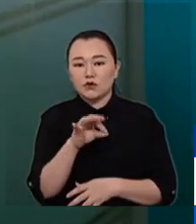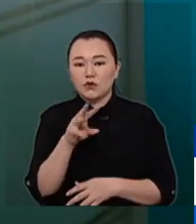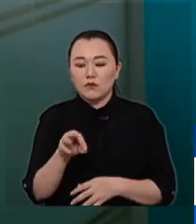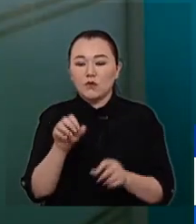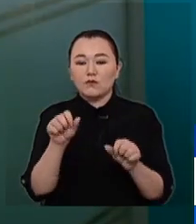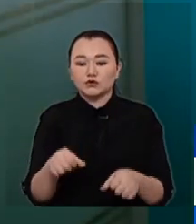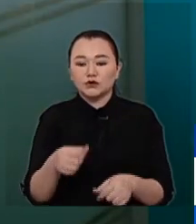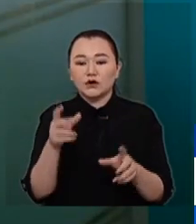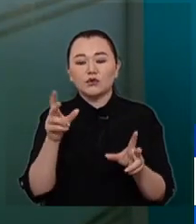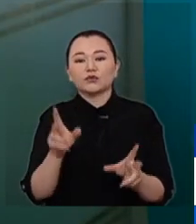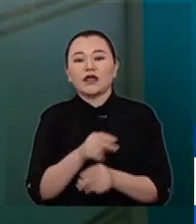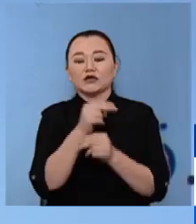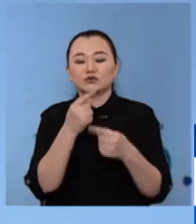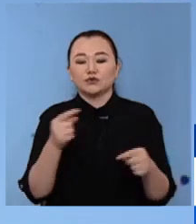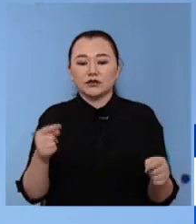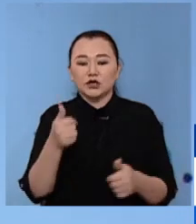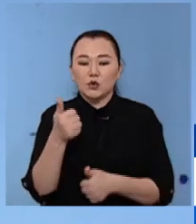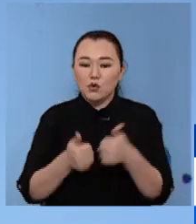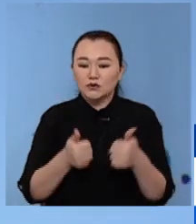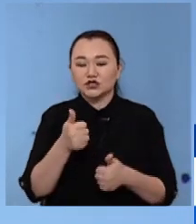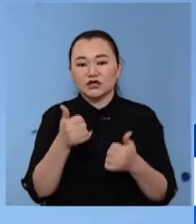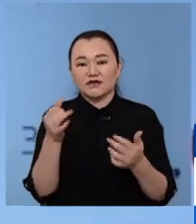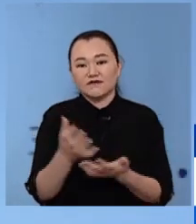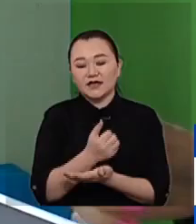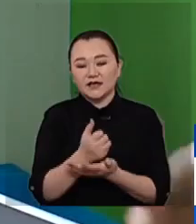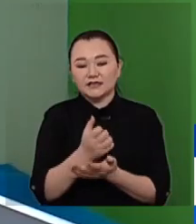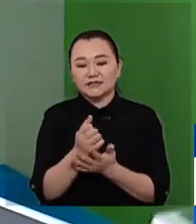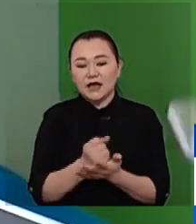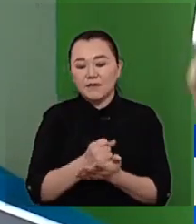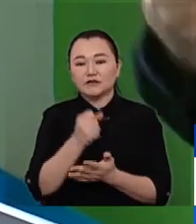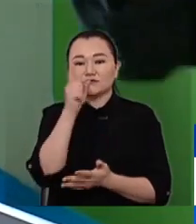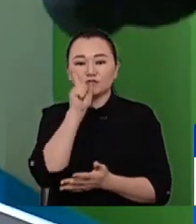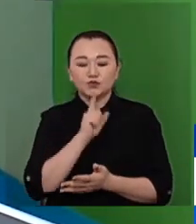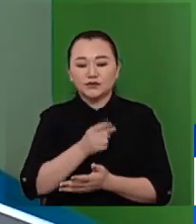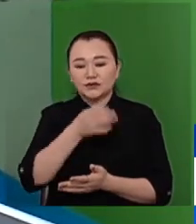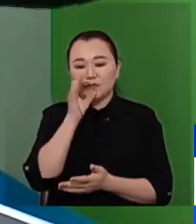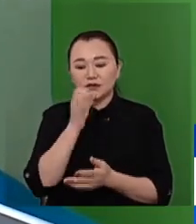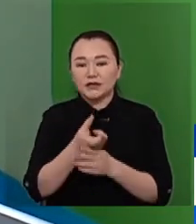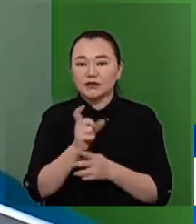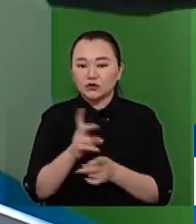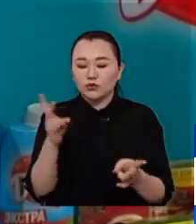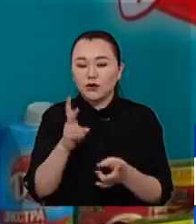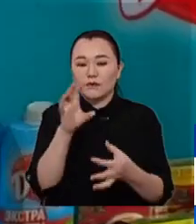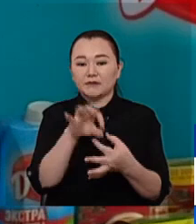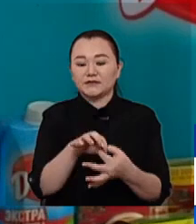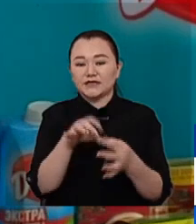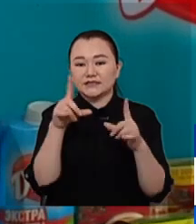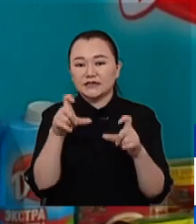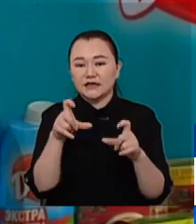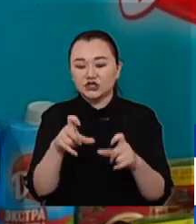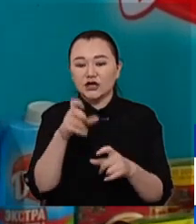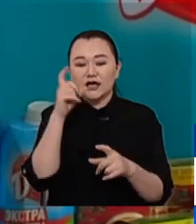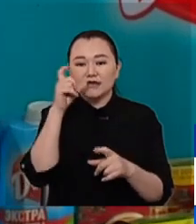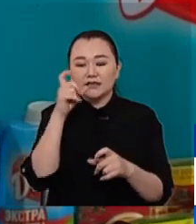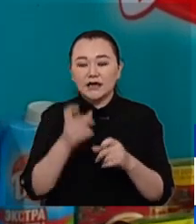можно попытать удачу и в других розыгрышах и выиграть запас вкусных напитков. Для этого нужно подписаться на страничку в